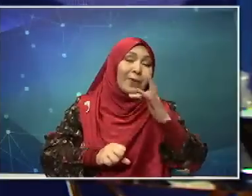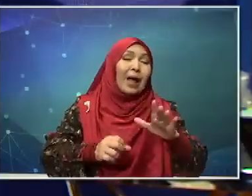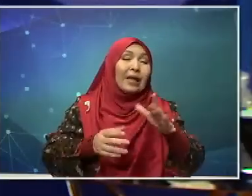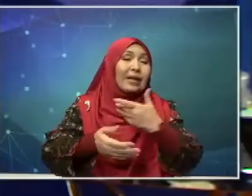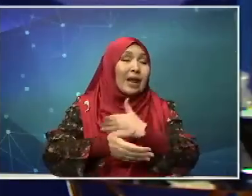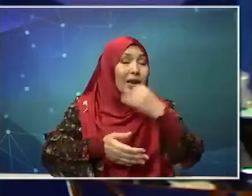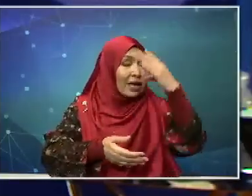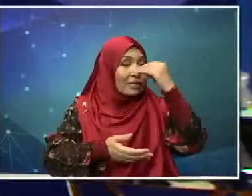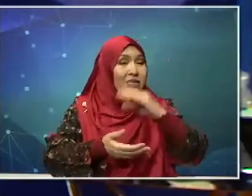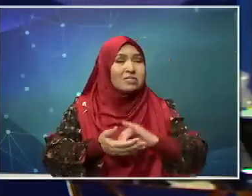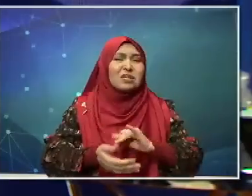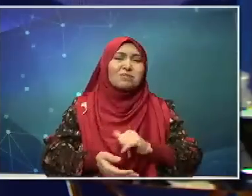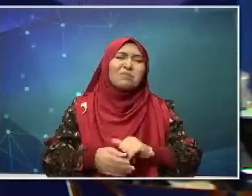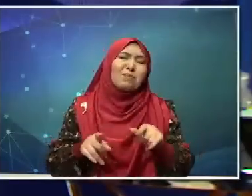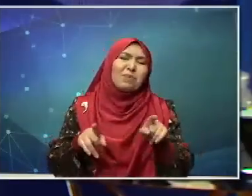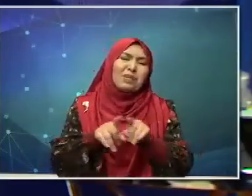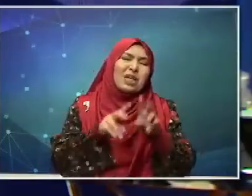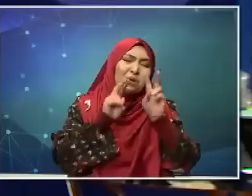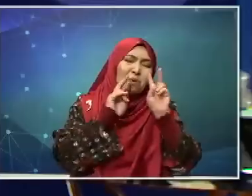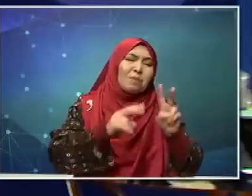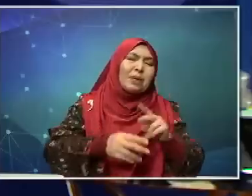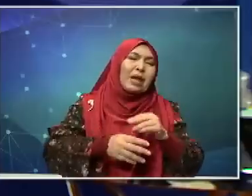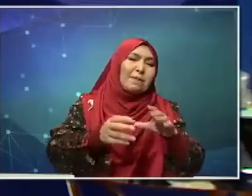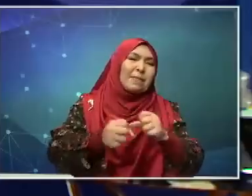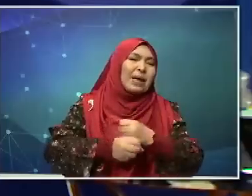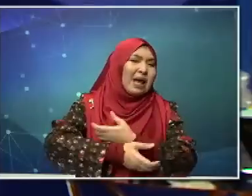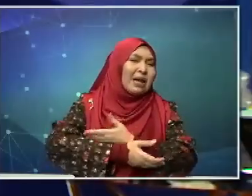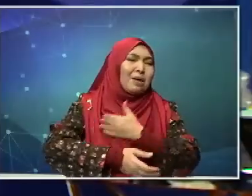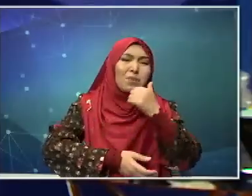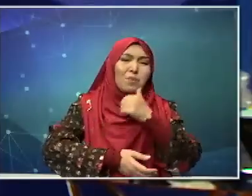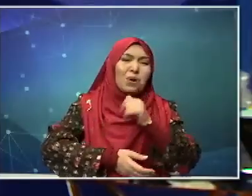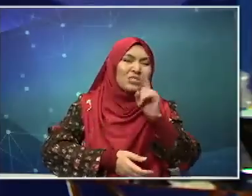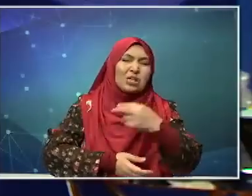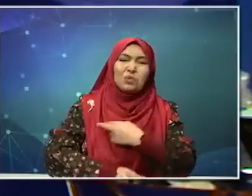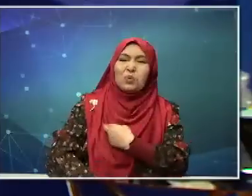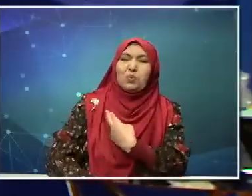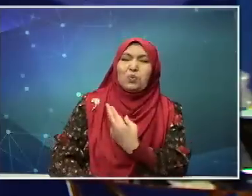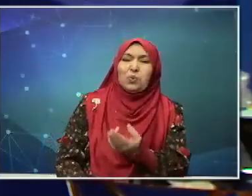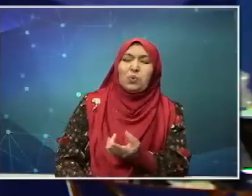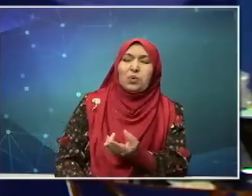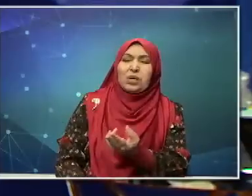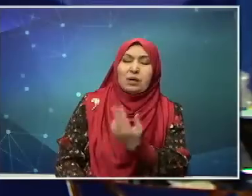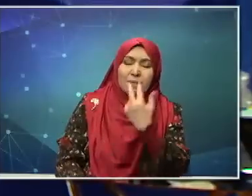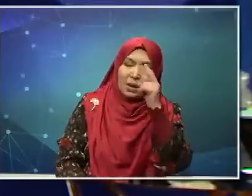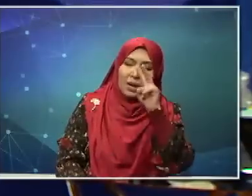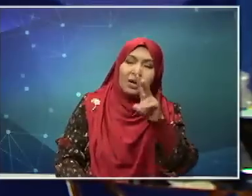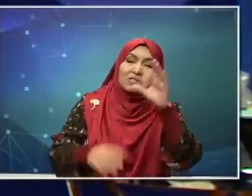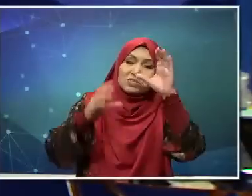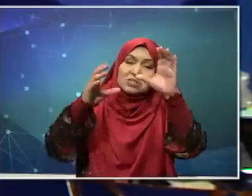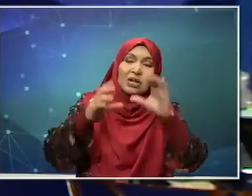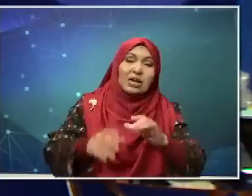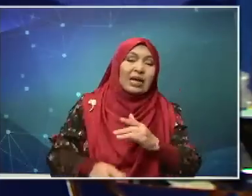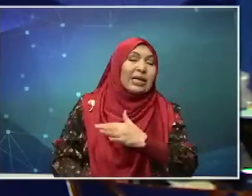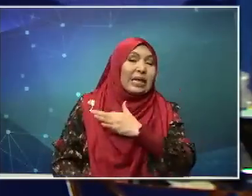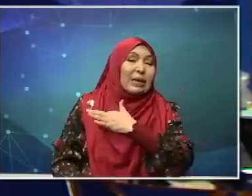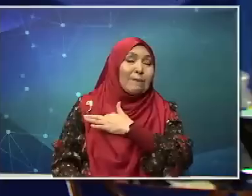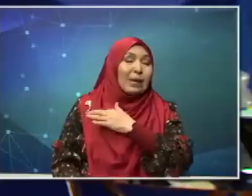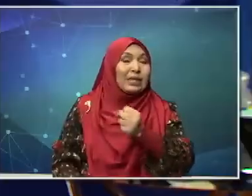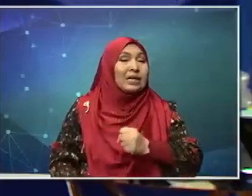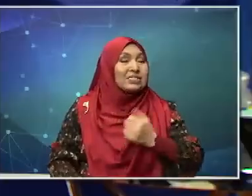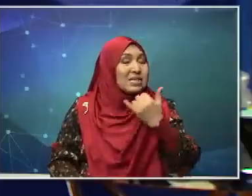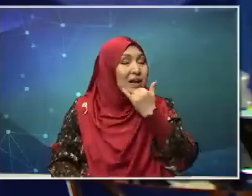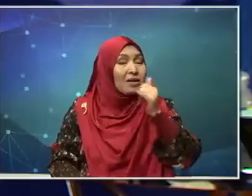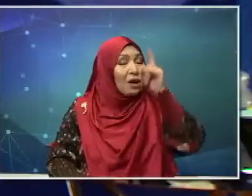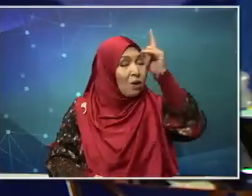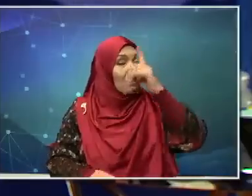Selain sebagai satu kerugian dan itu adalah mindset mindset sadap Vandal cari iman yang yang salah sebenarnya ialah